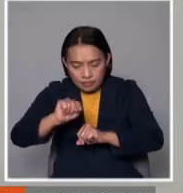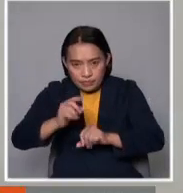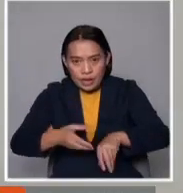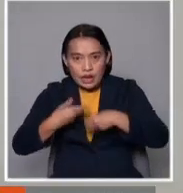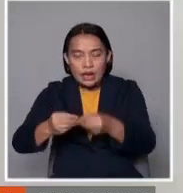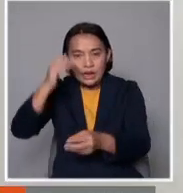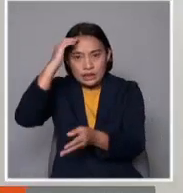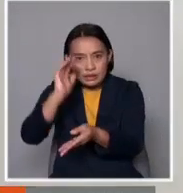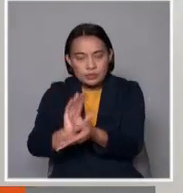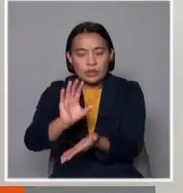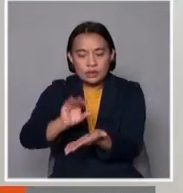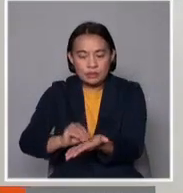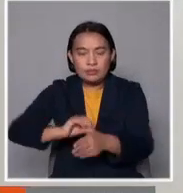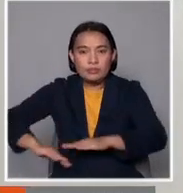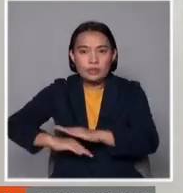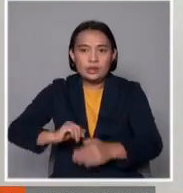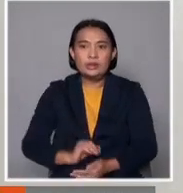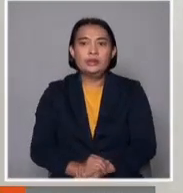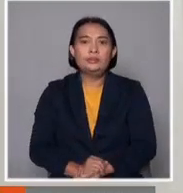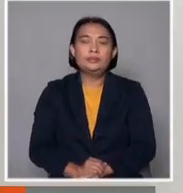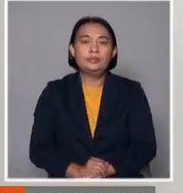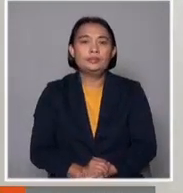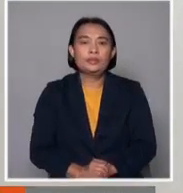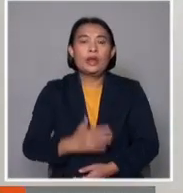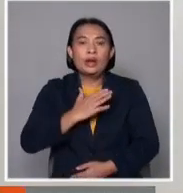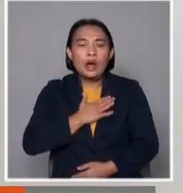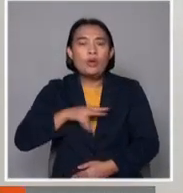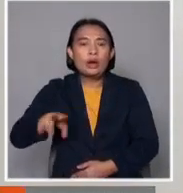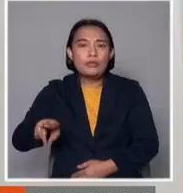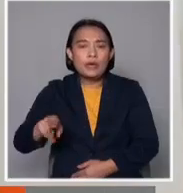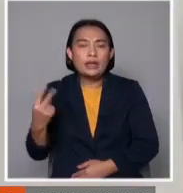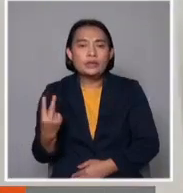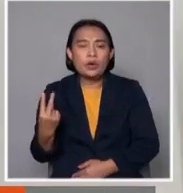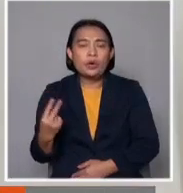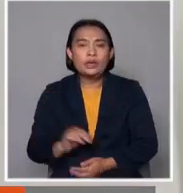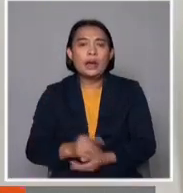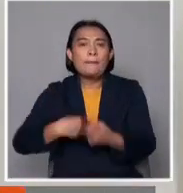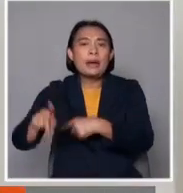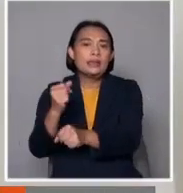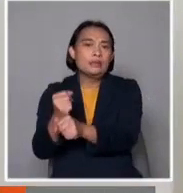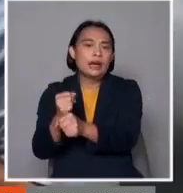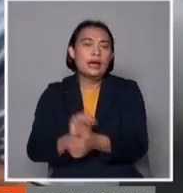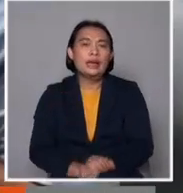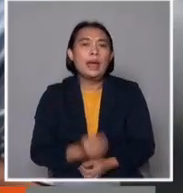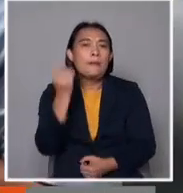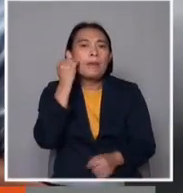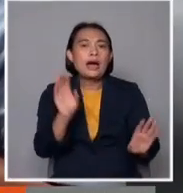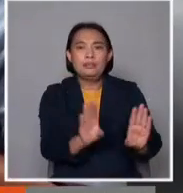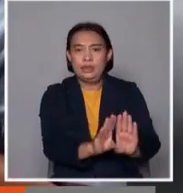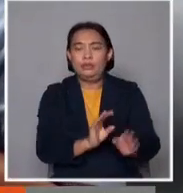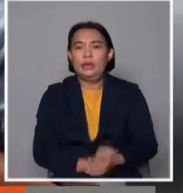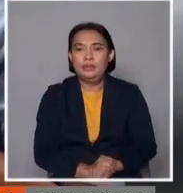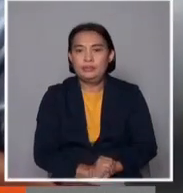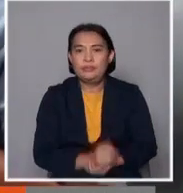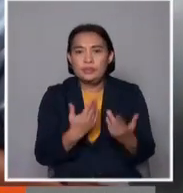วจเก็บไว้นะคะเจ้าของบ้านเขาเล่าให้ฟังบอกว่าเขากับแฟนเนี่ยไปทำงานก็ปิดบ้านเอาไว้แล้วเพื่อนบ้านโทรศัพท์มาถามจะขายบ้